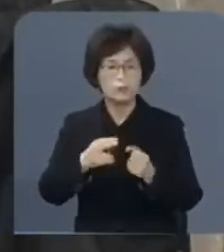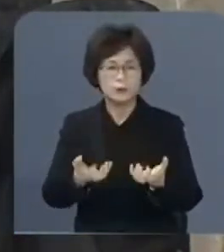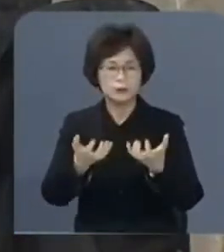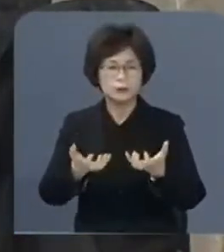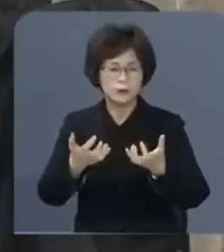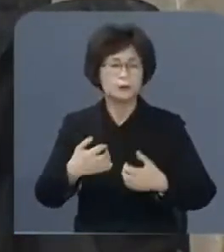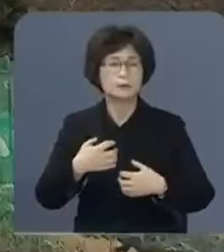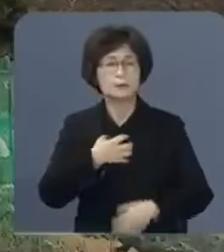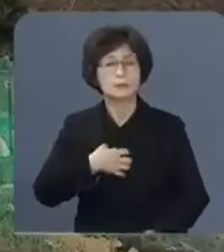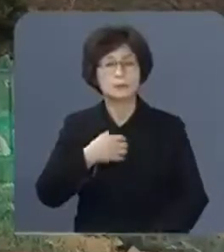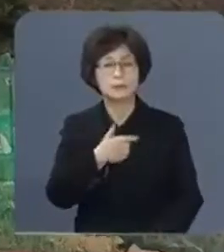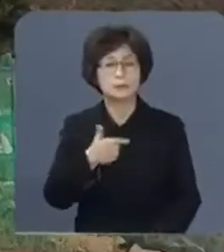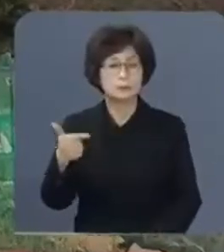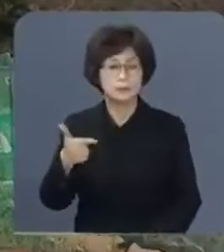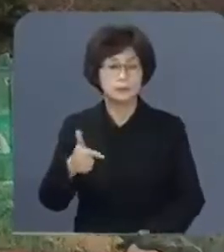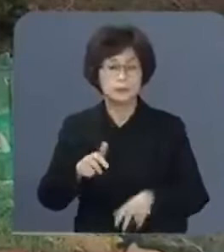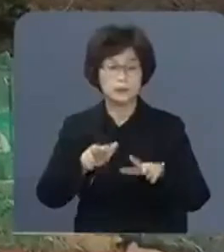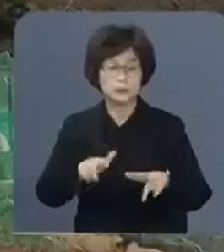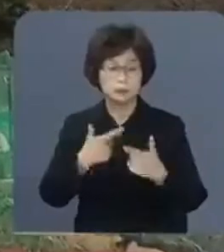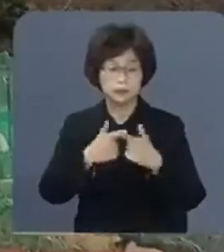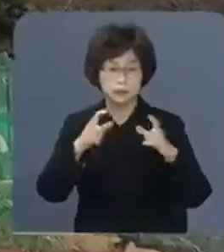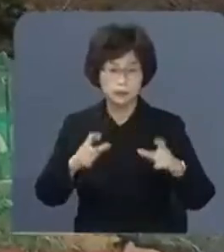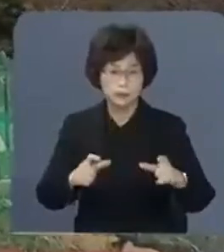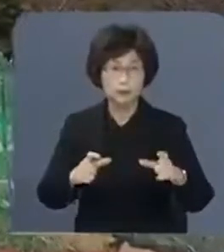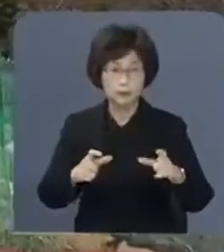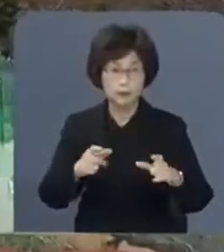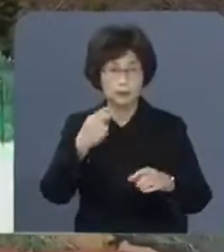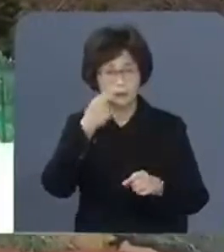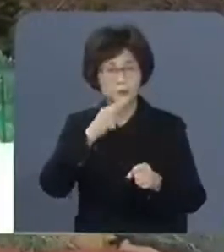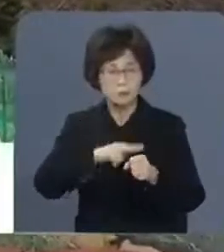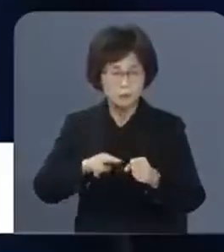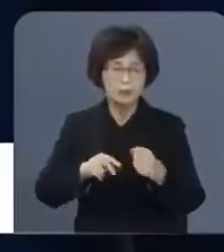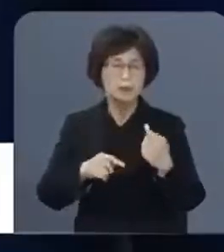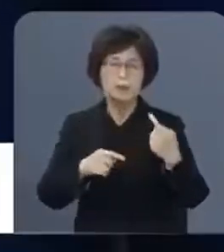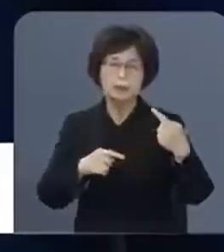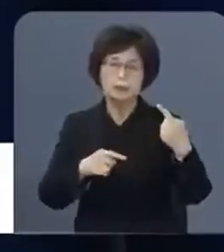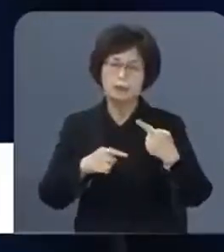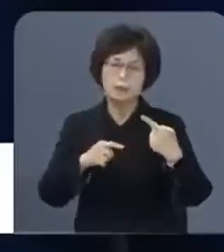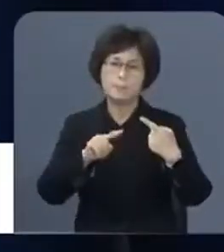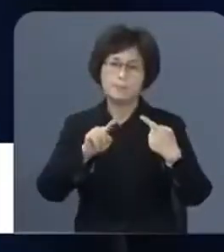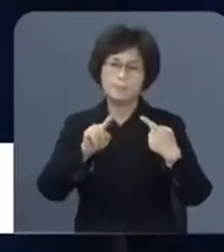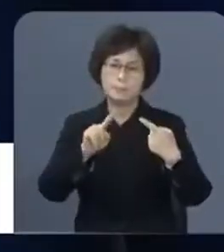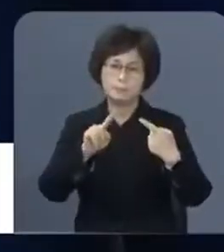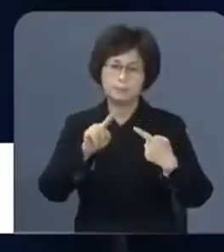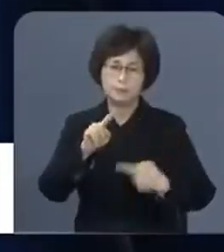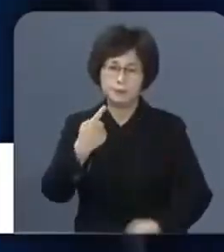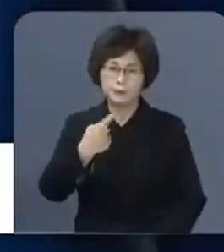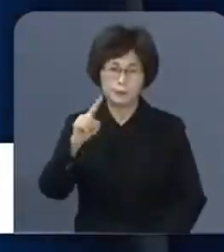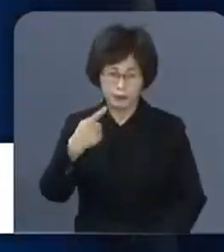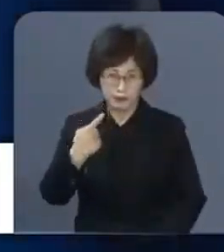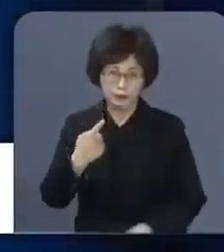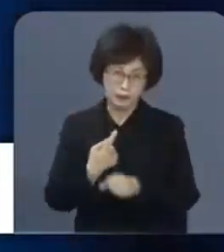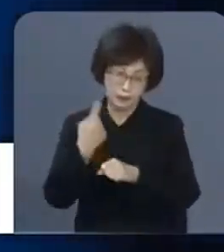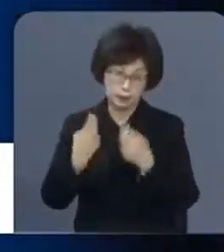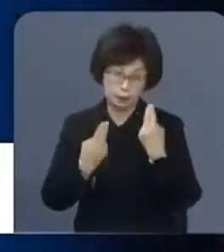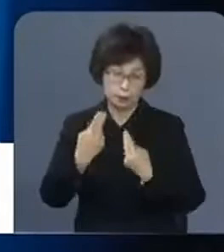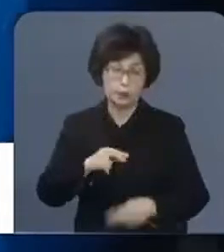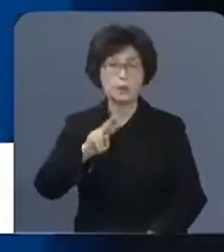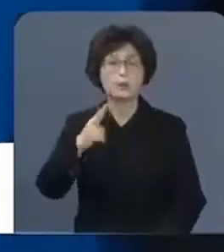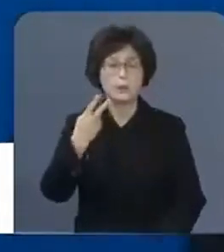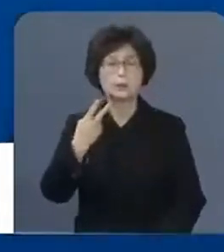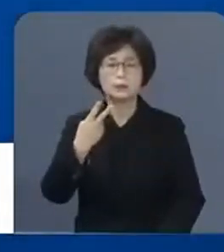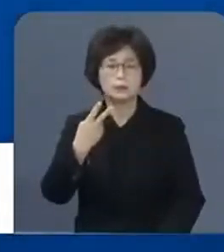걱정이 큽니다. 현재 부산 지역 등유값은 리터당 1,100원대로 1년 전보다 200원 넘게